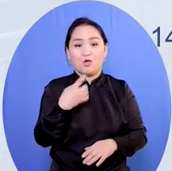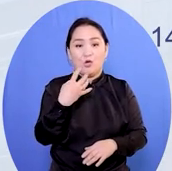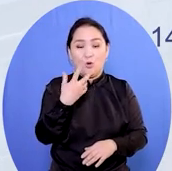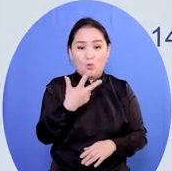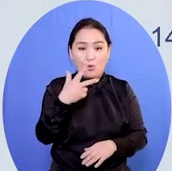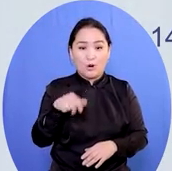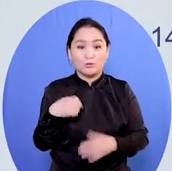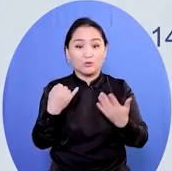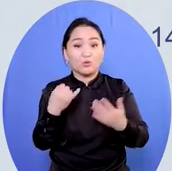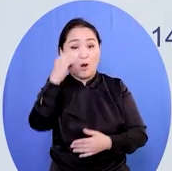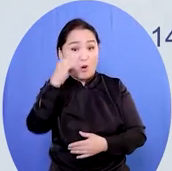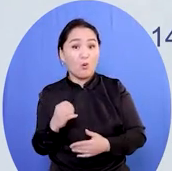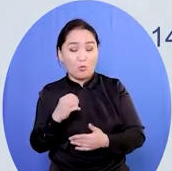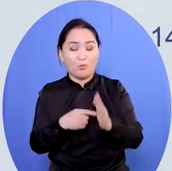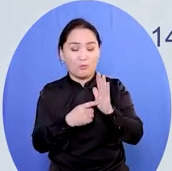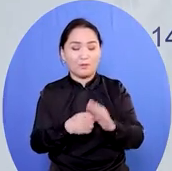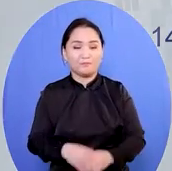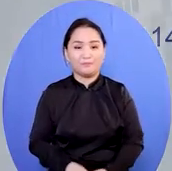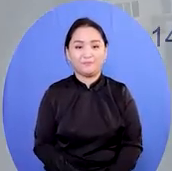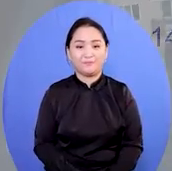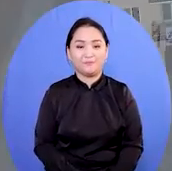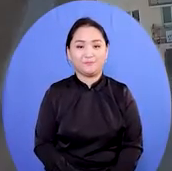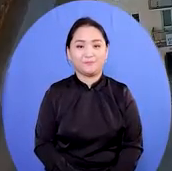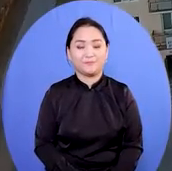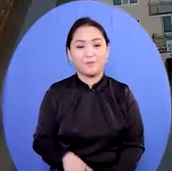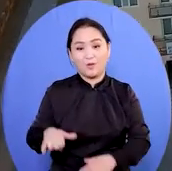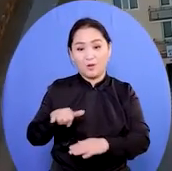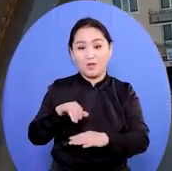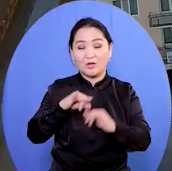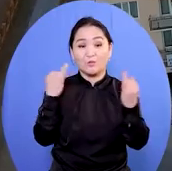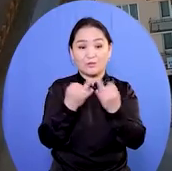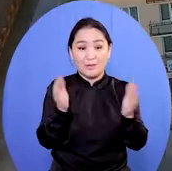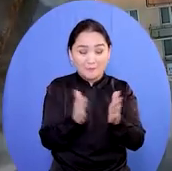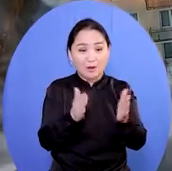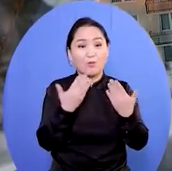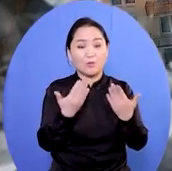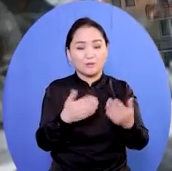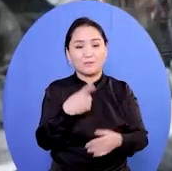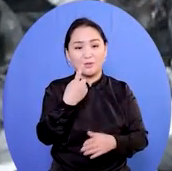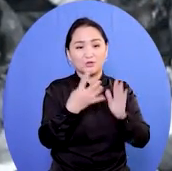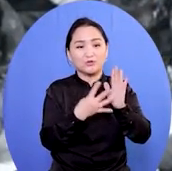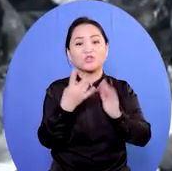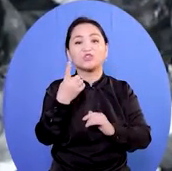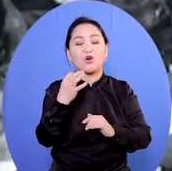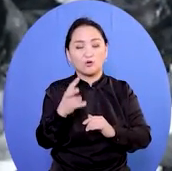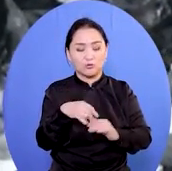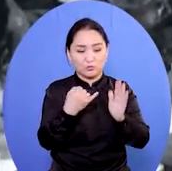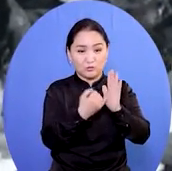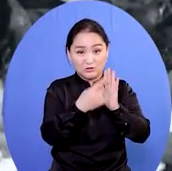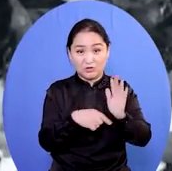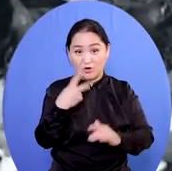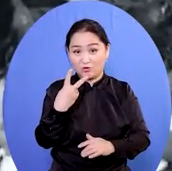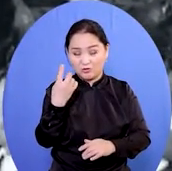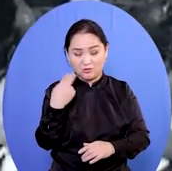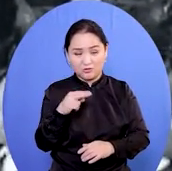буюу 3.6%-ийг тус тус эзлэж байна. Улсын бах хурлын 1991 оны 6-р сарын 21-ний